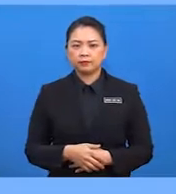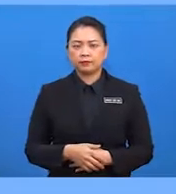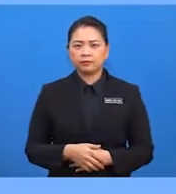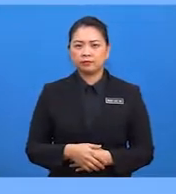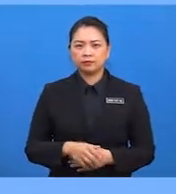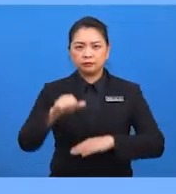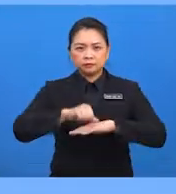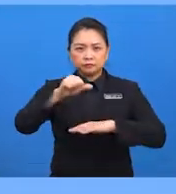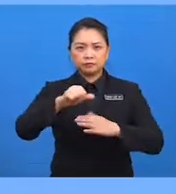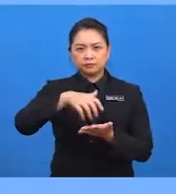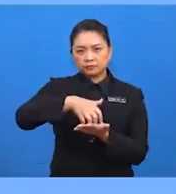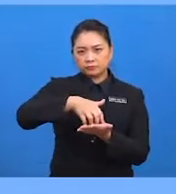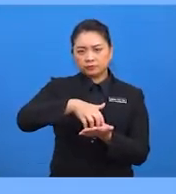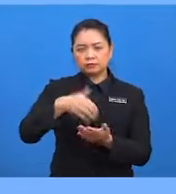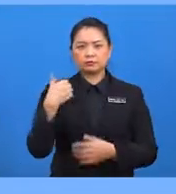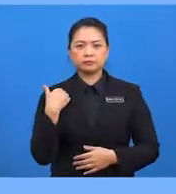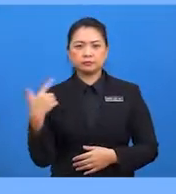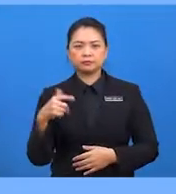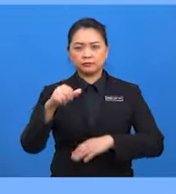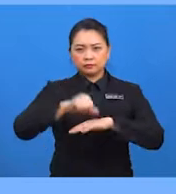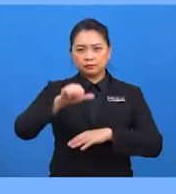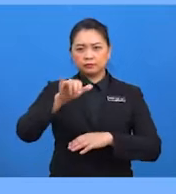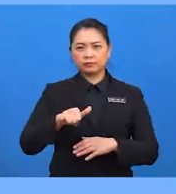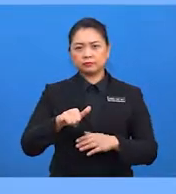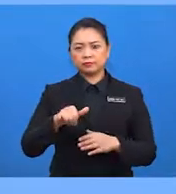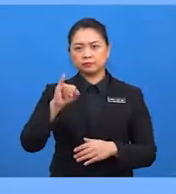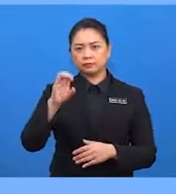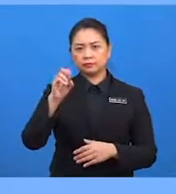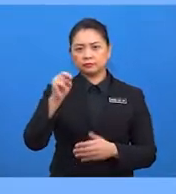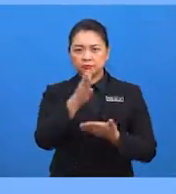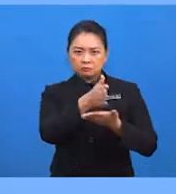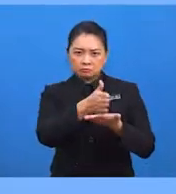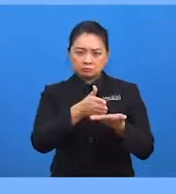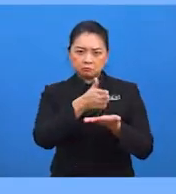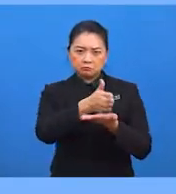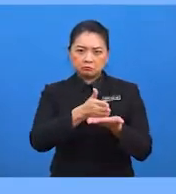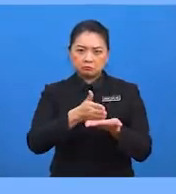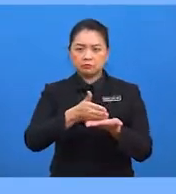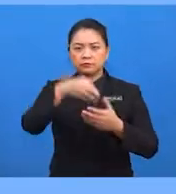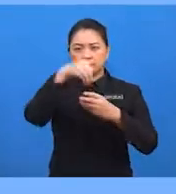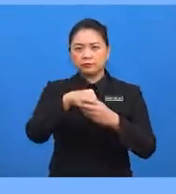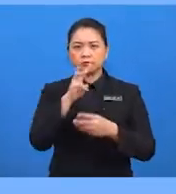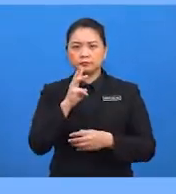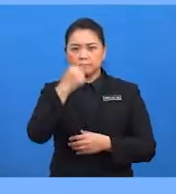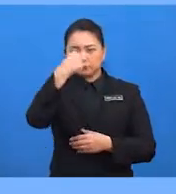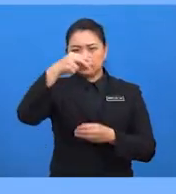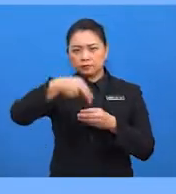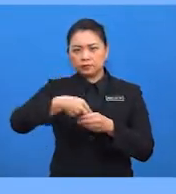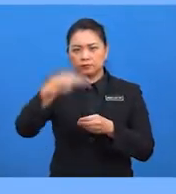Asid lemah ialah asid yang mengayun separa di dalam air